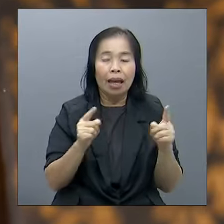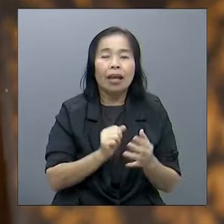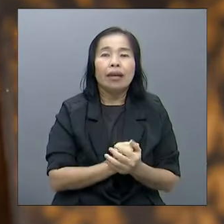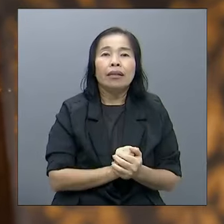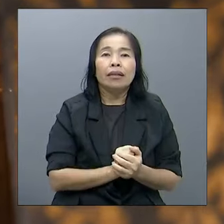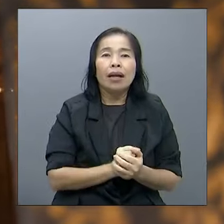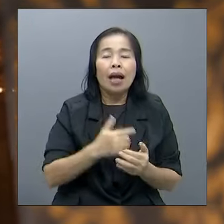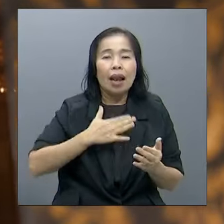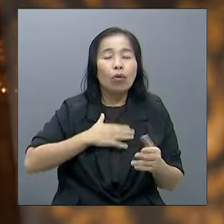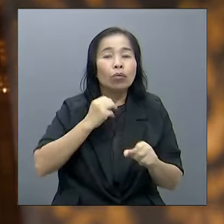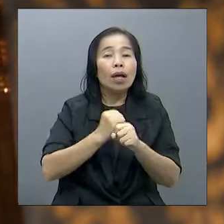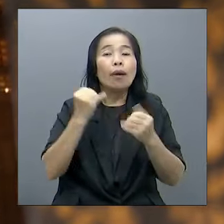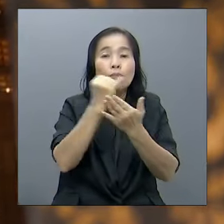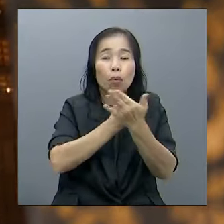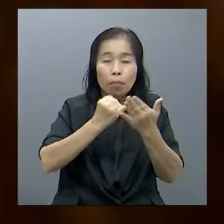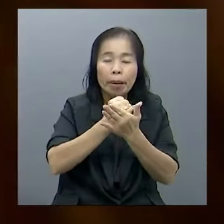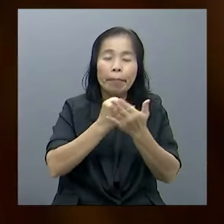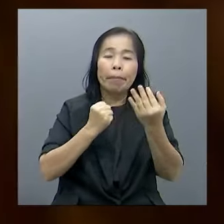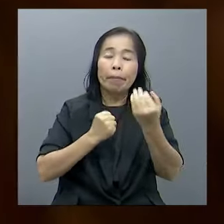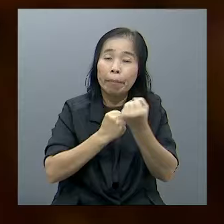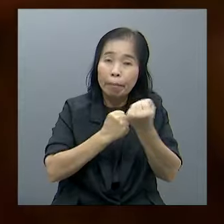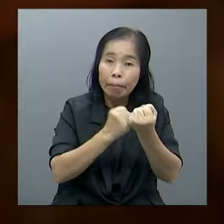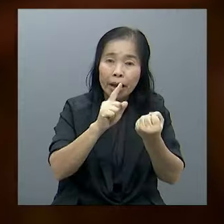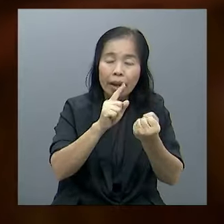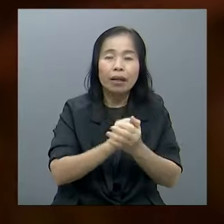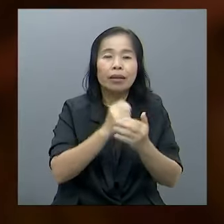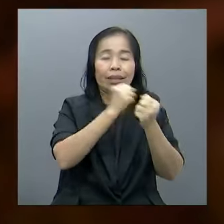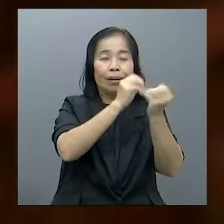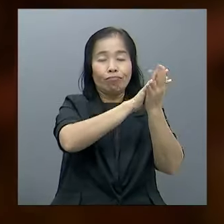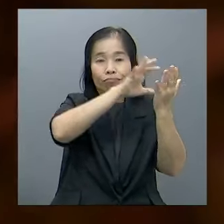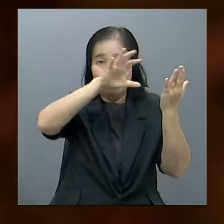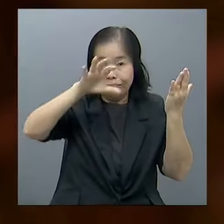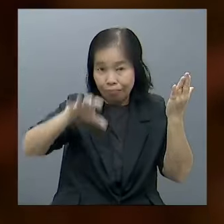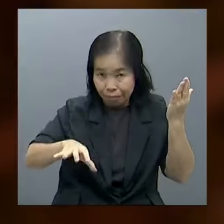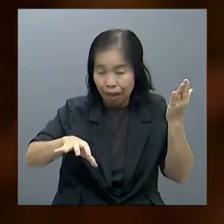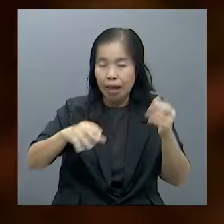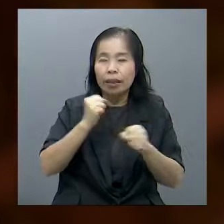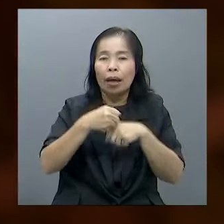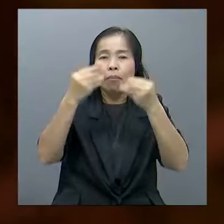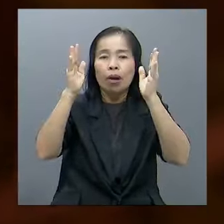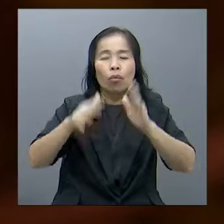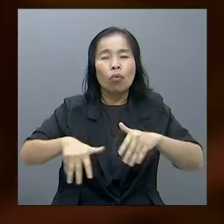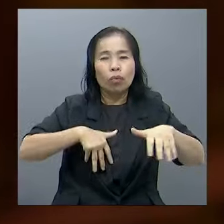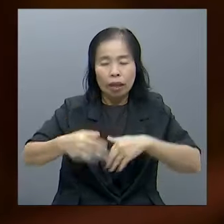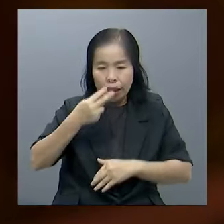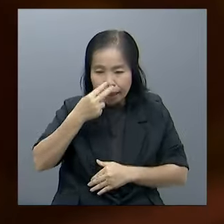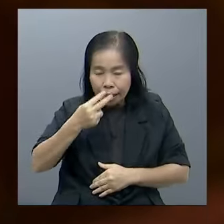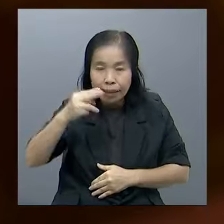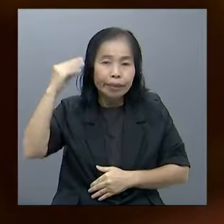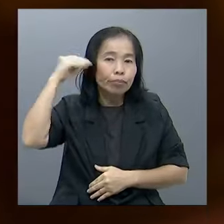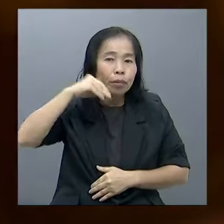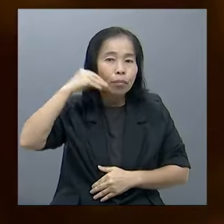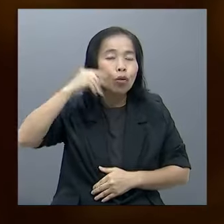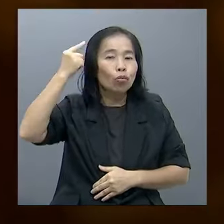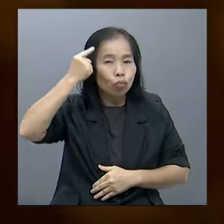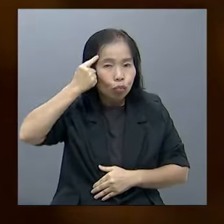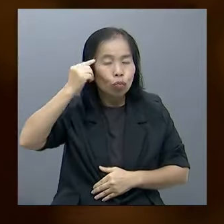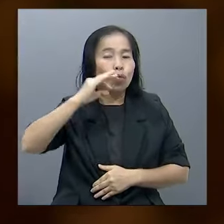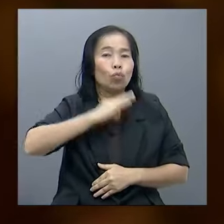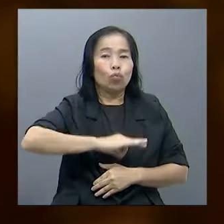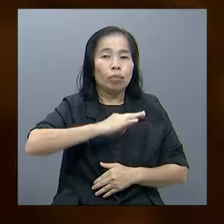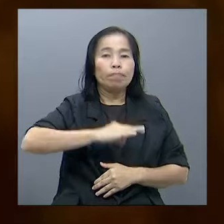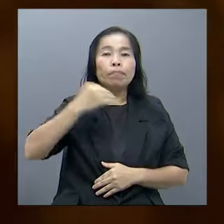ราออกแบบมาหรือว่าขับเคลื่อนมาเนี่ยเรานำลวดลายตรงนั้นมาสื่อสารเพื่อให้คนเนี่ยได้เห็นกันมากขึ้นได้ตระหนักกันมากขึ้นหรือว่